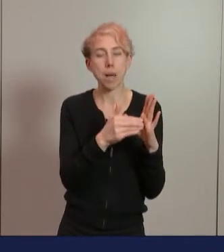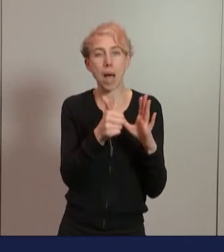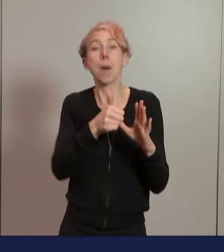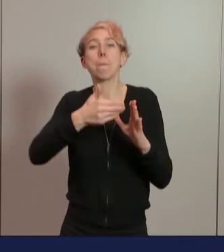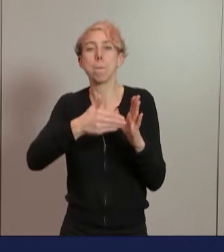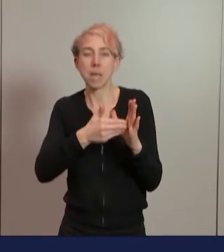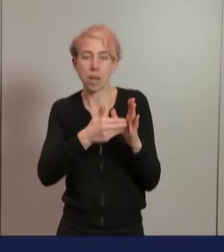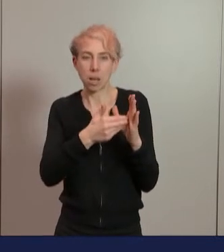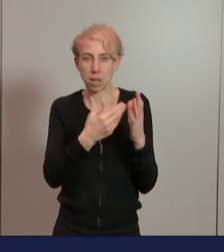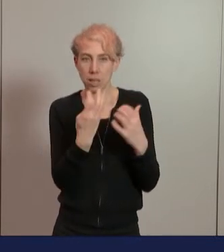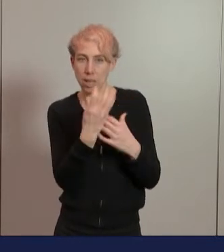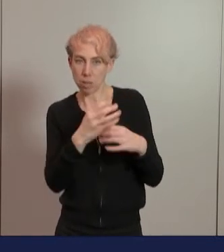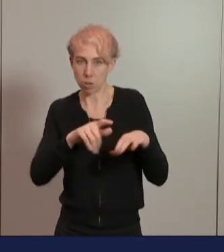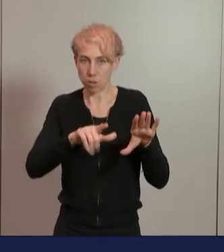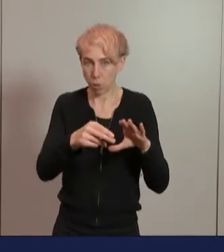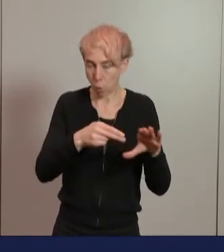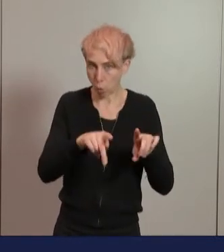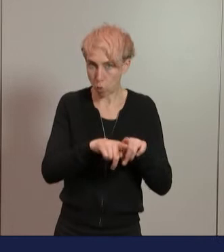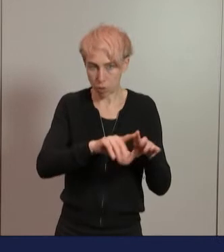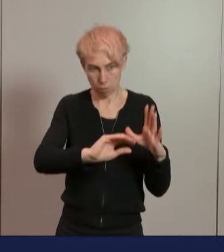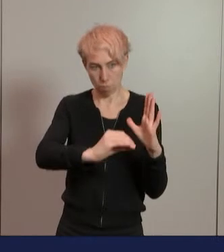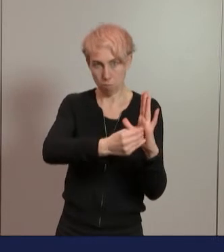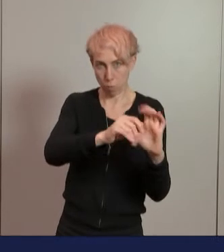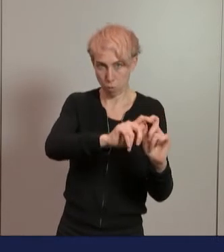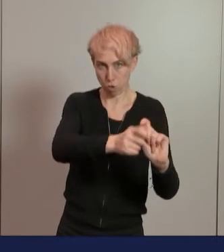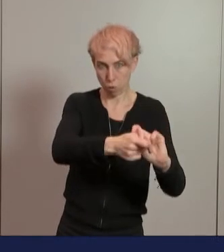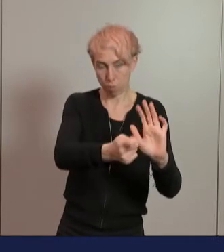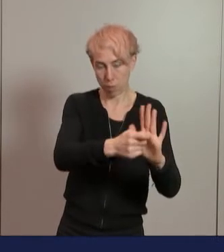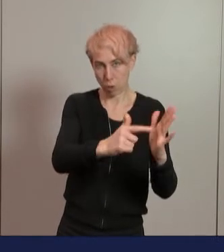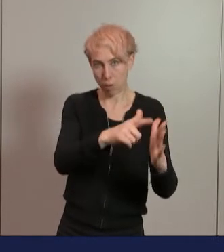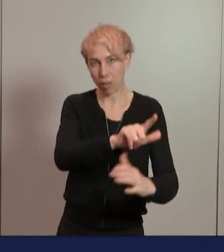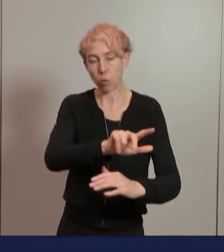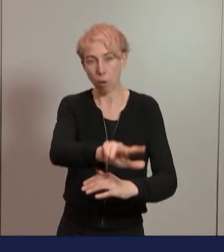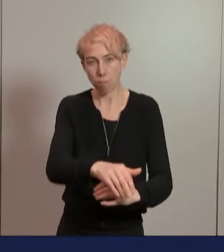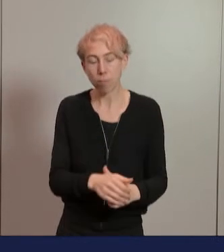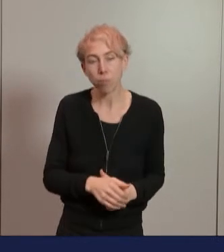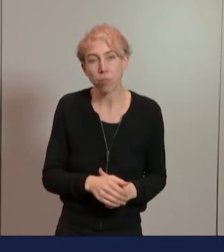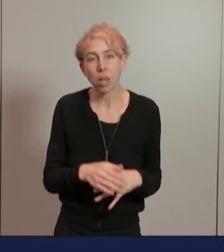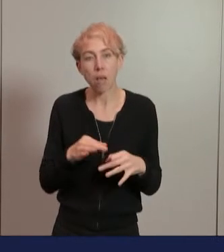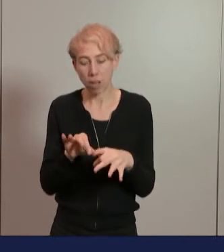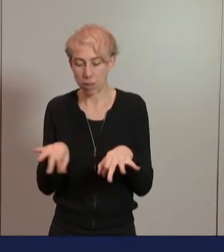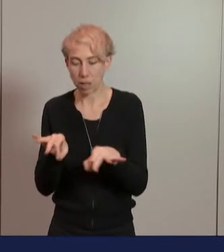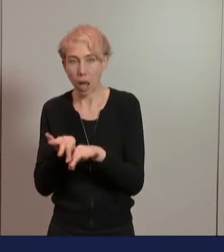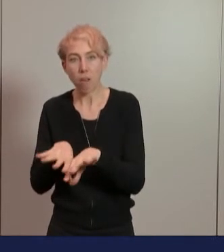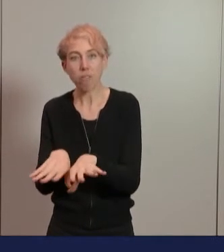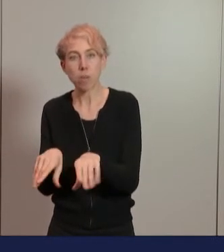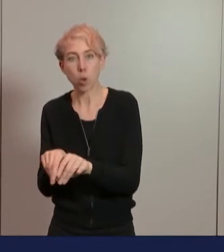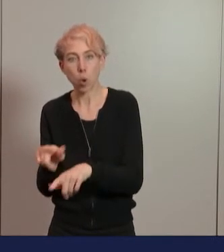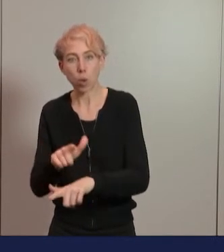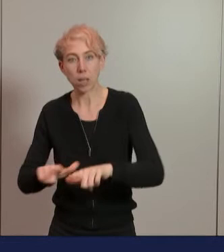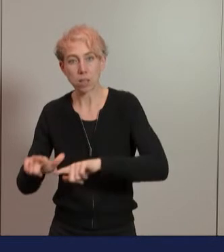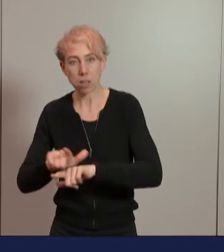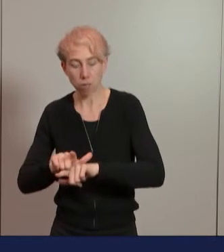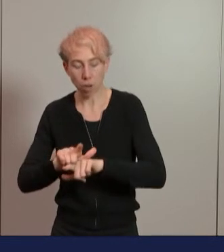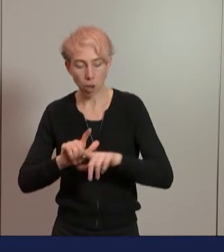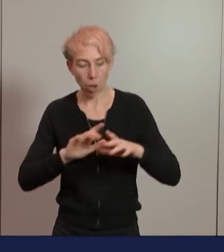281 407 euros, avec une clause de revoyure pour l'attribution de compensation 2023. Au titre des terrains familiaux locatifs, le transfert de